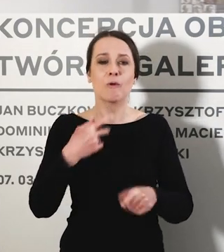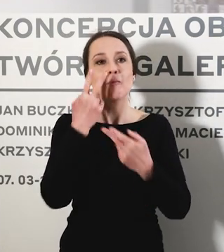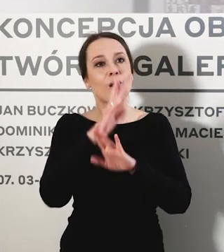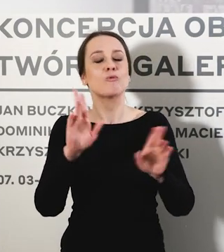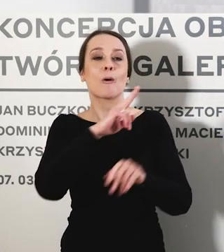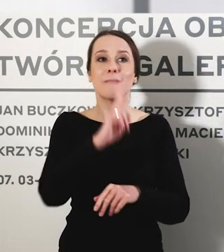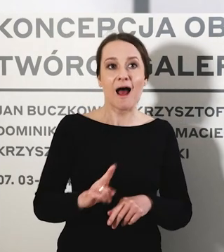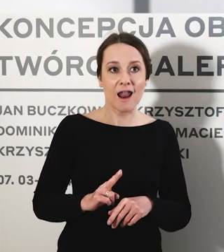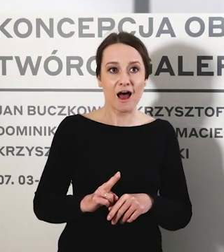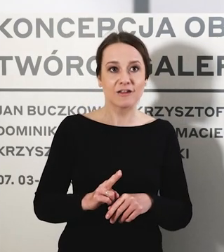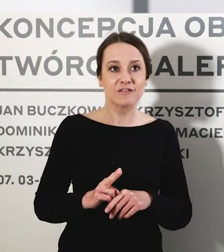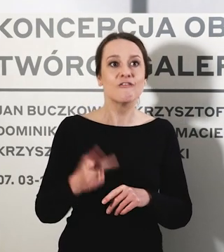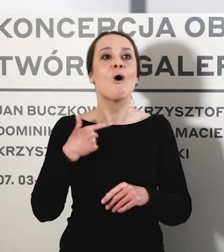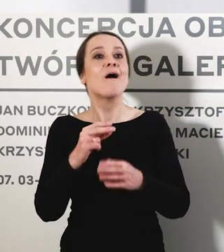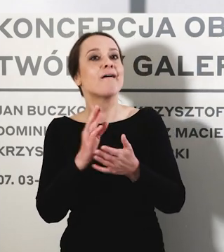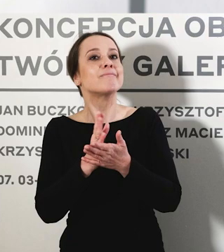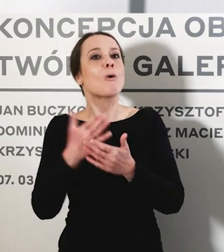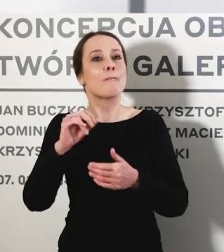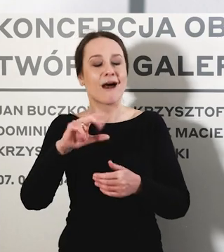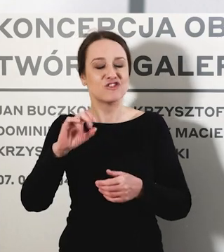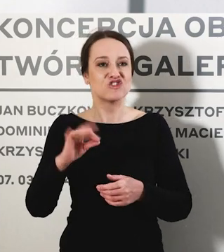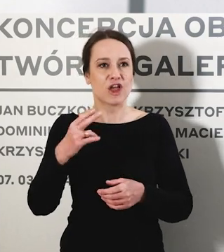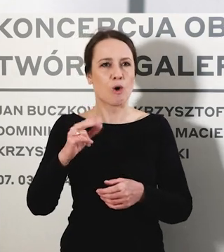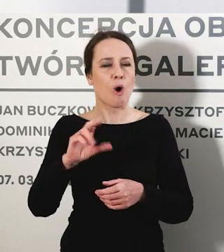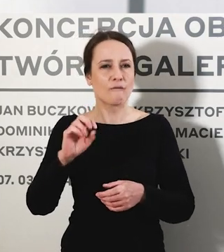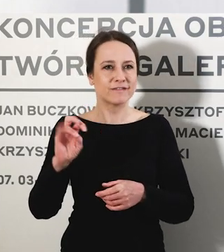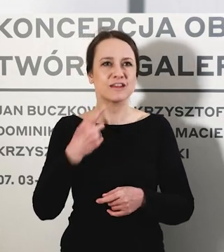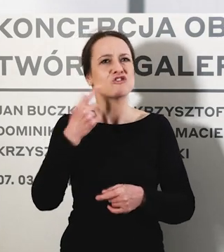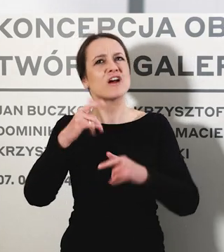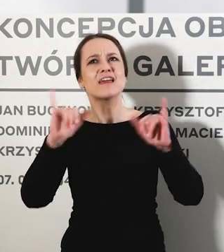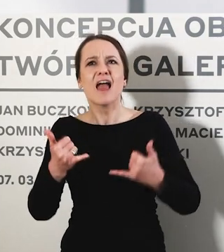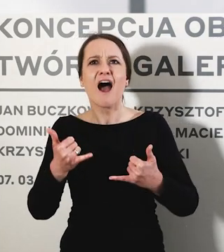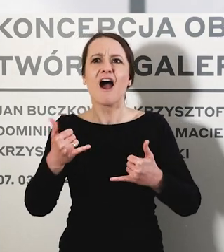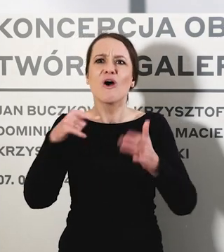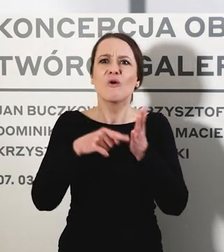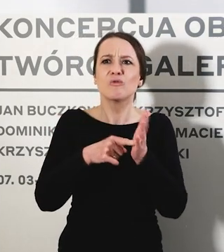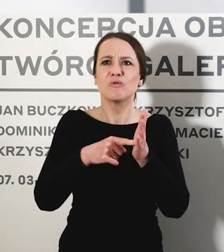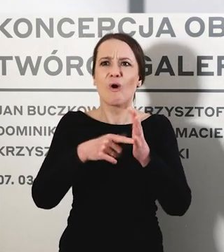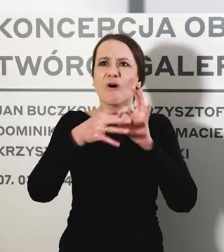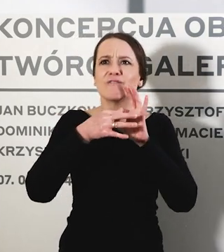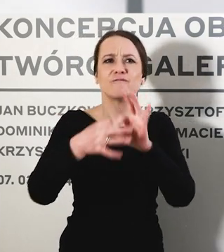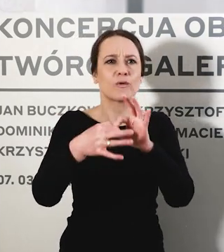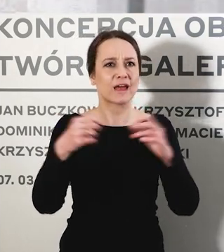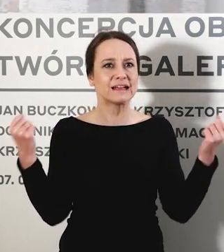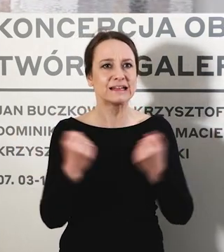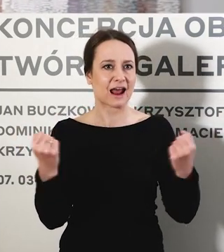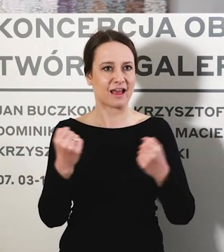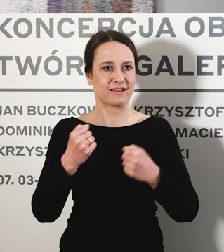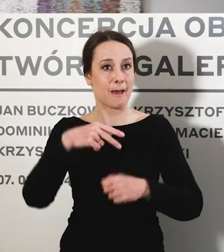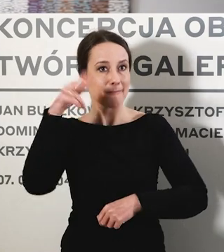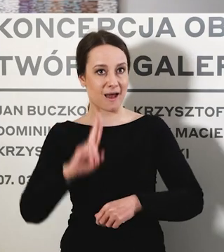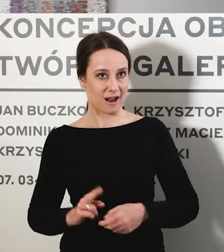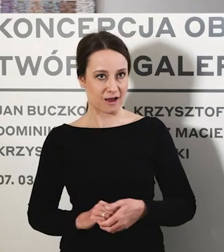tutaj można powiedzieć pełną manifestacją możliwości jakie w sobie nosi medium malarskie i mimo